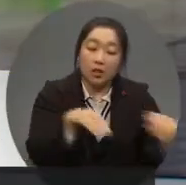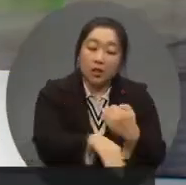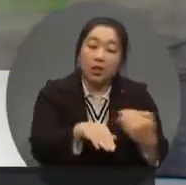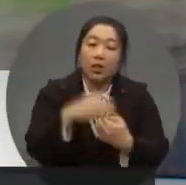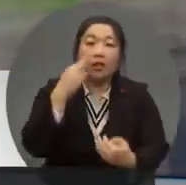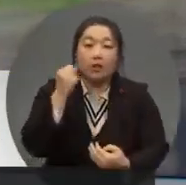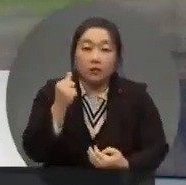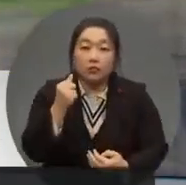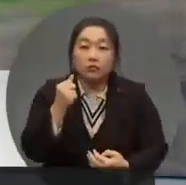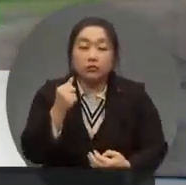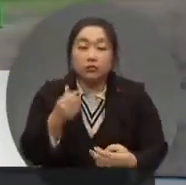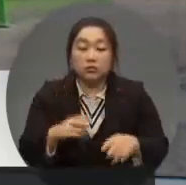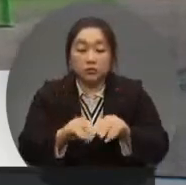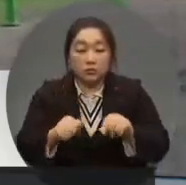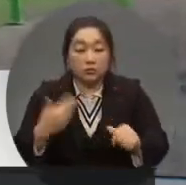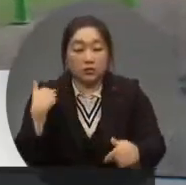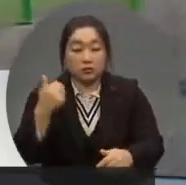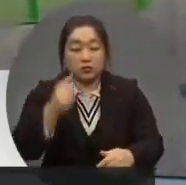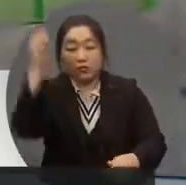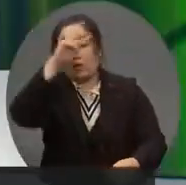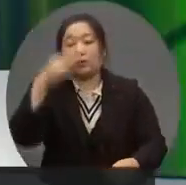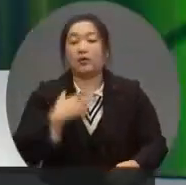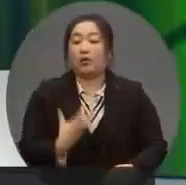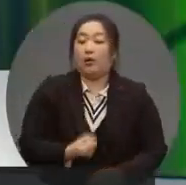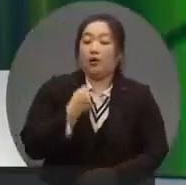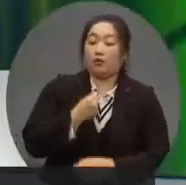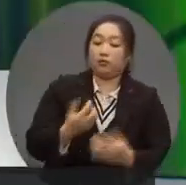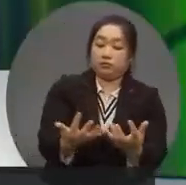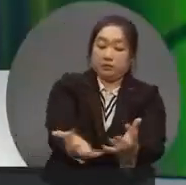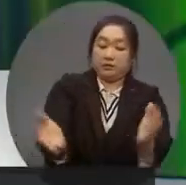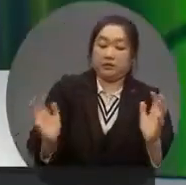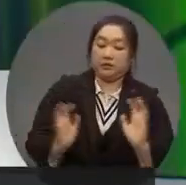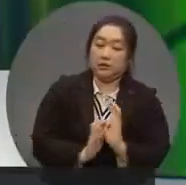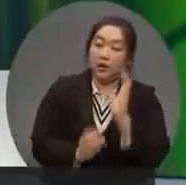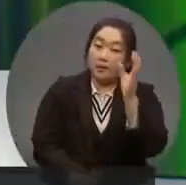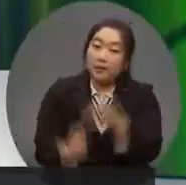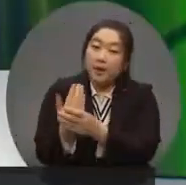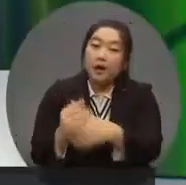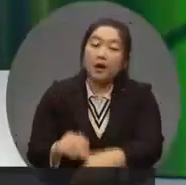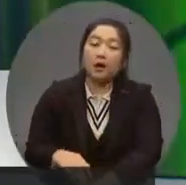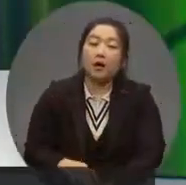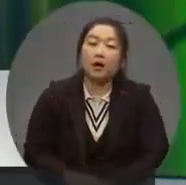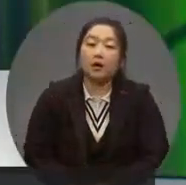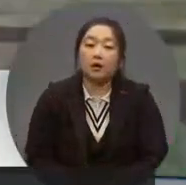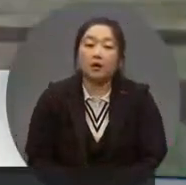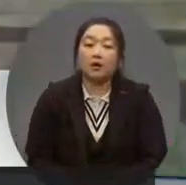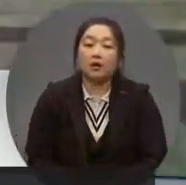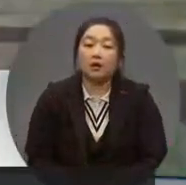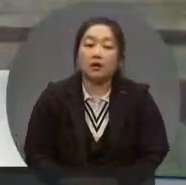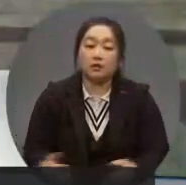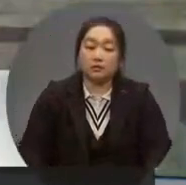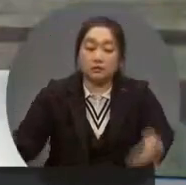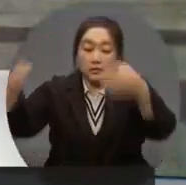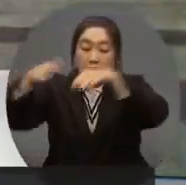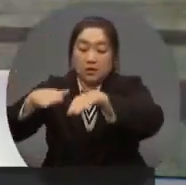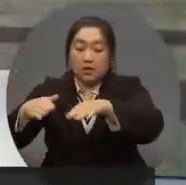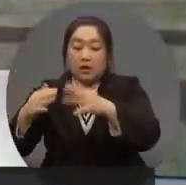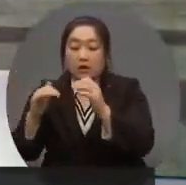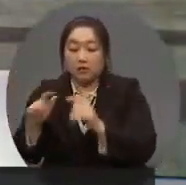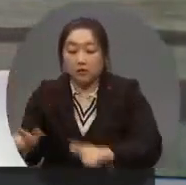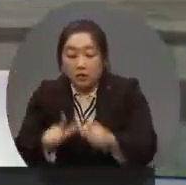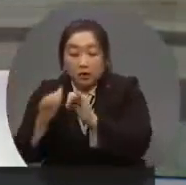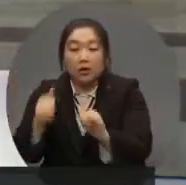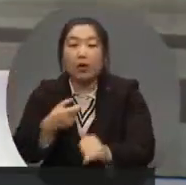입구를 토지주가 자신의 땅이라며 울타리로 막아버린 일이 발생했습니다. 빌라 주민에는 노인들이